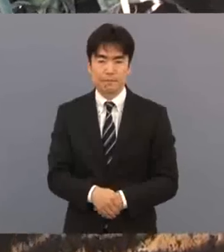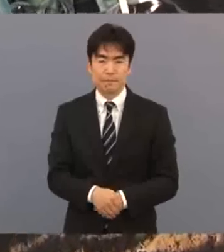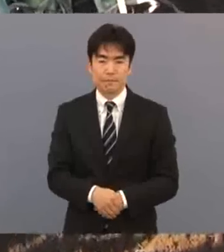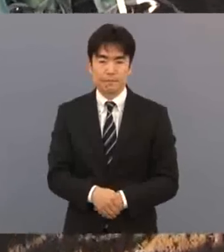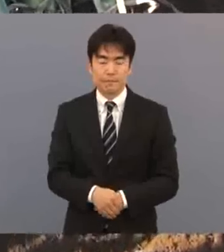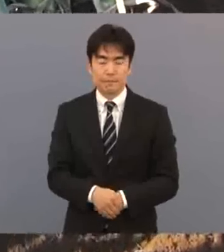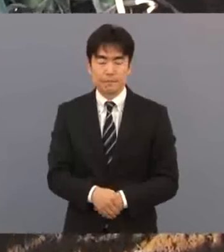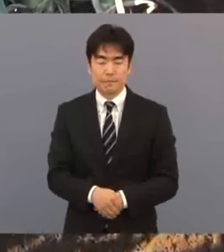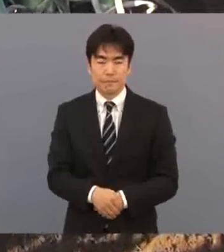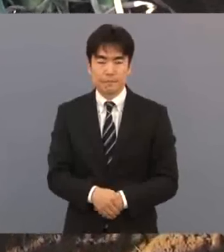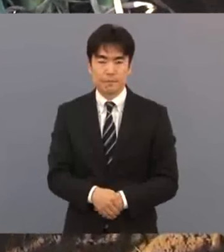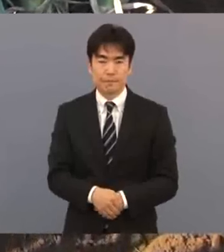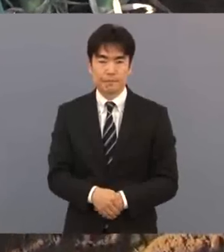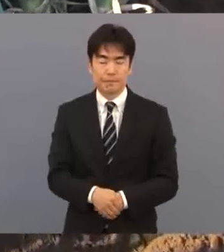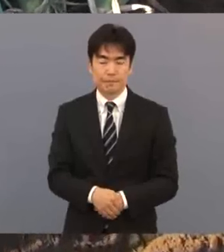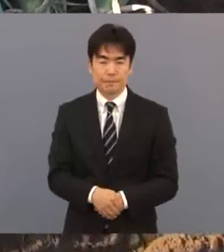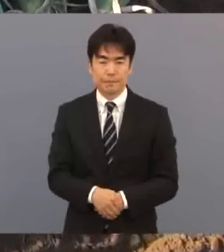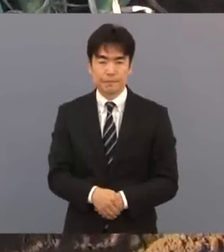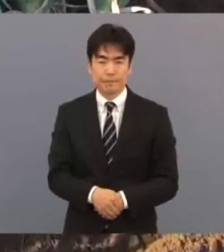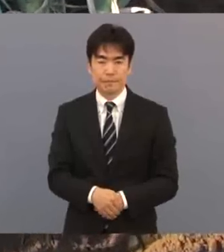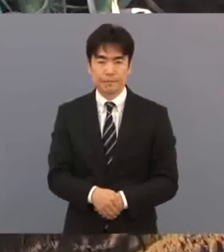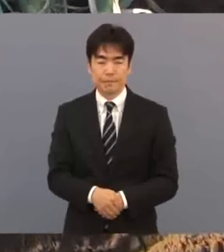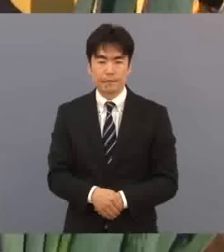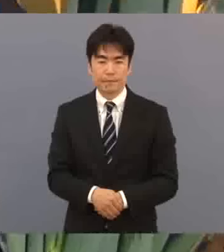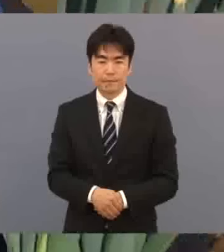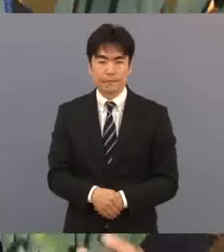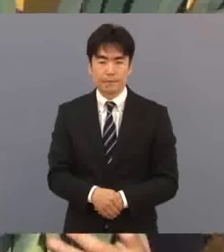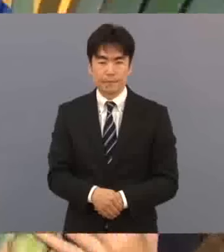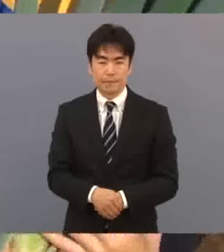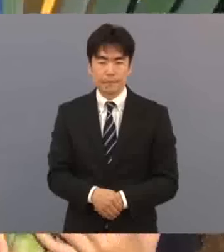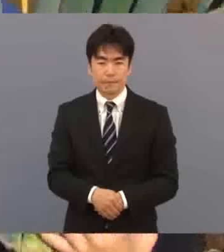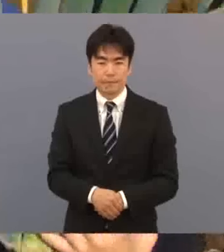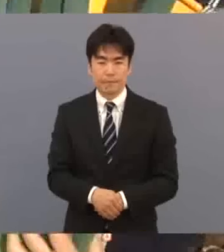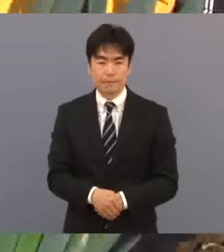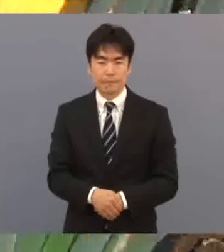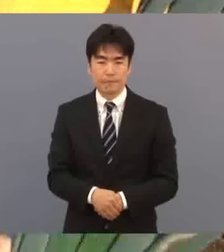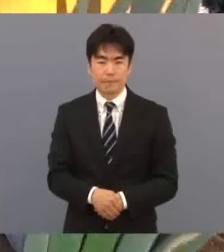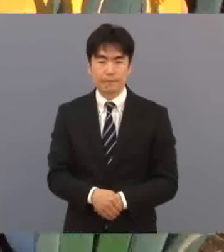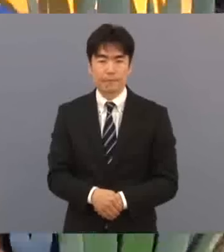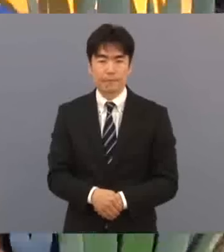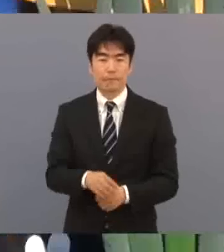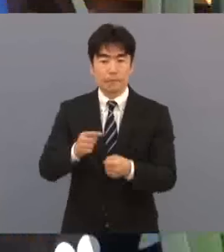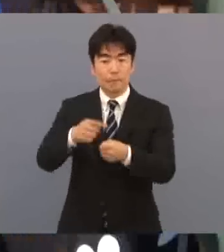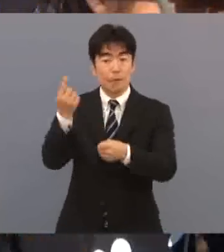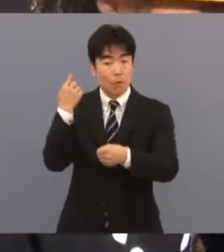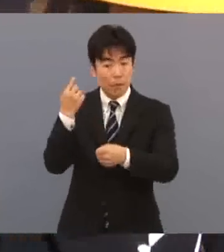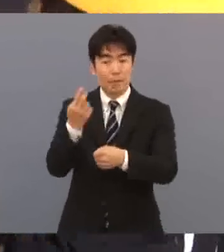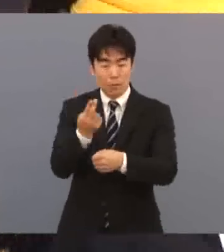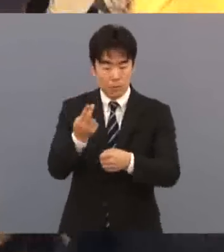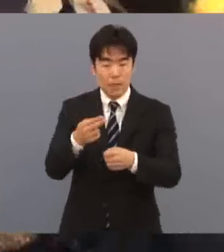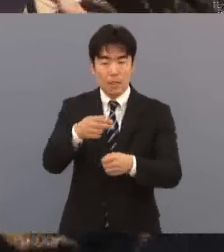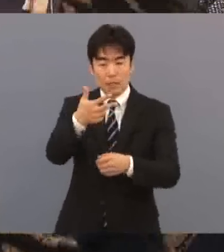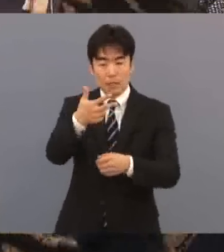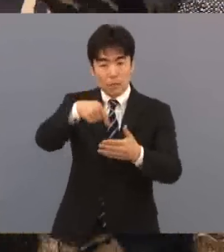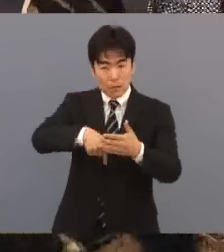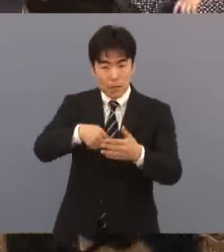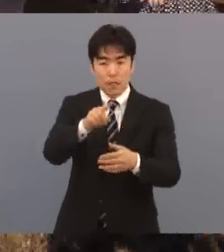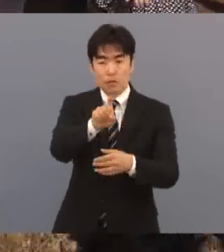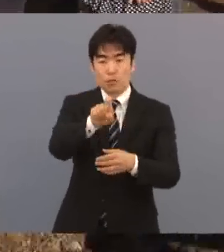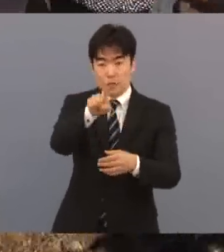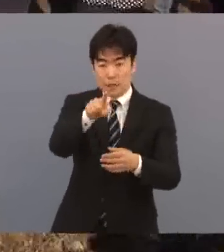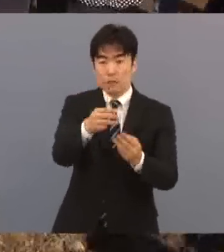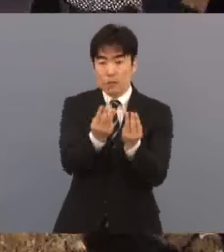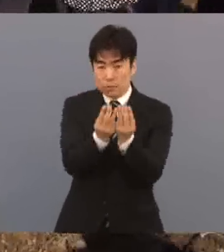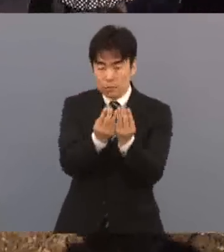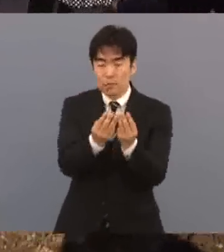で、あの泥がついているのは泥ごと入れちゃってください。 昨年度は市内で11校が収